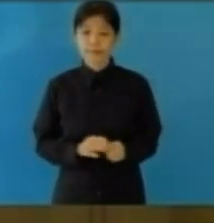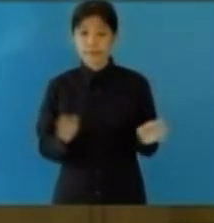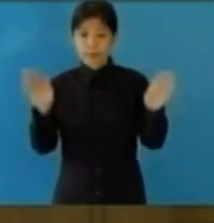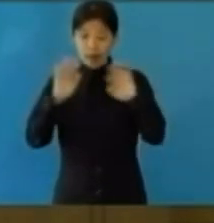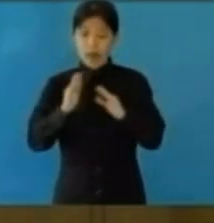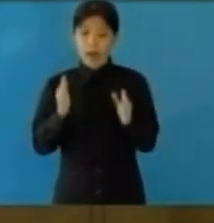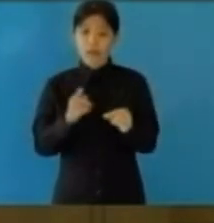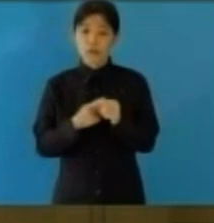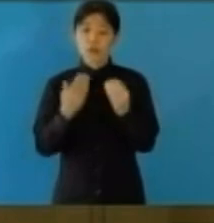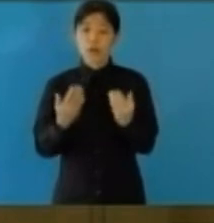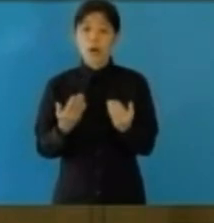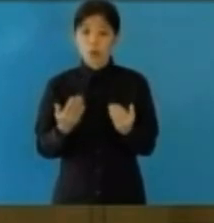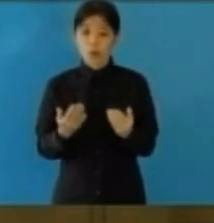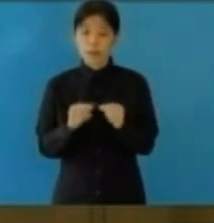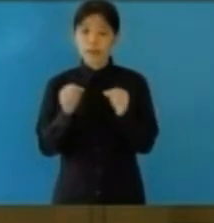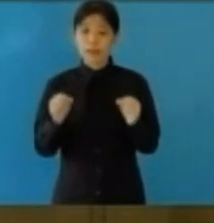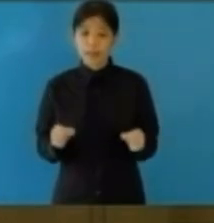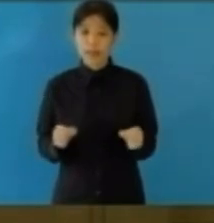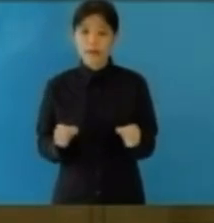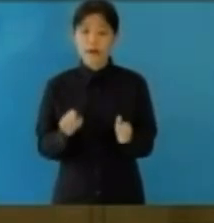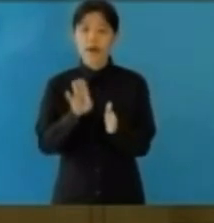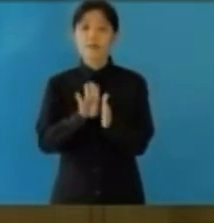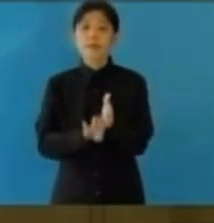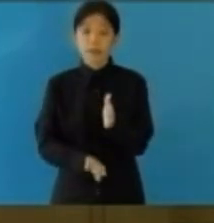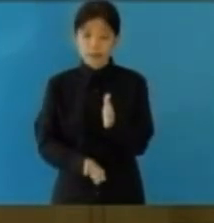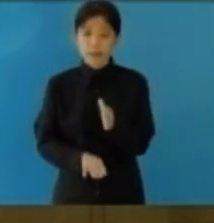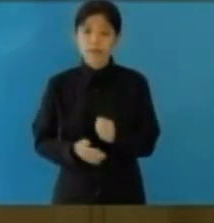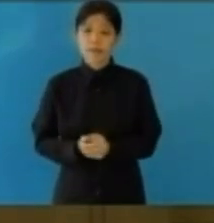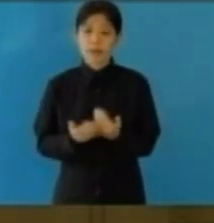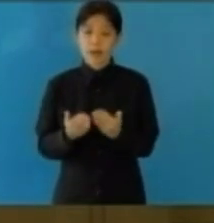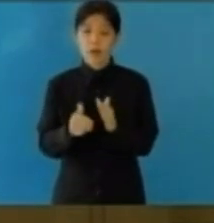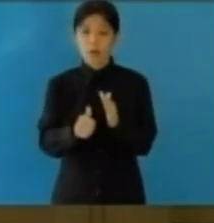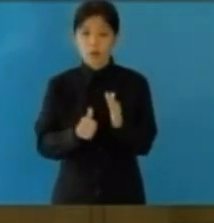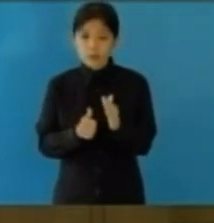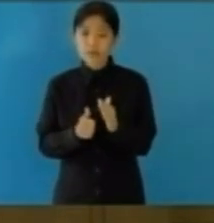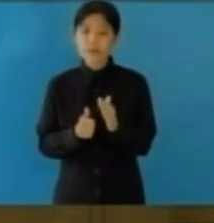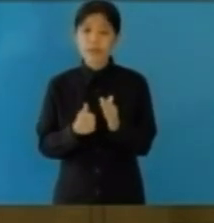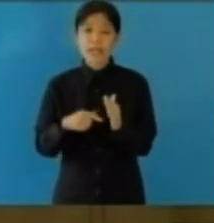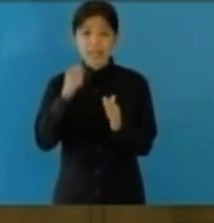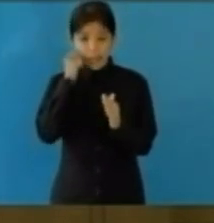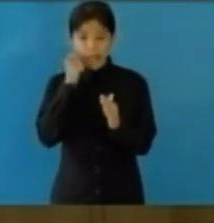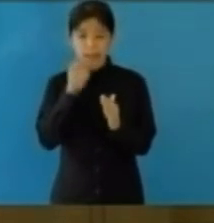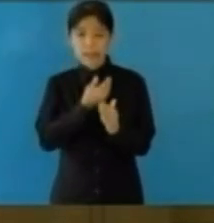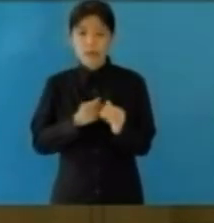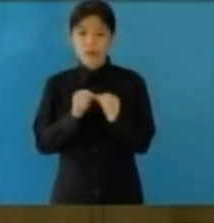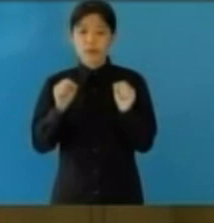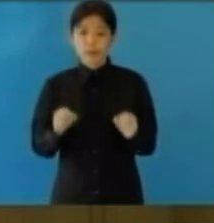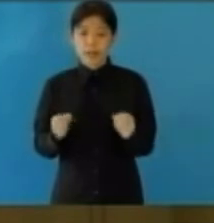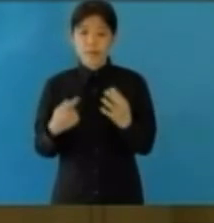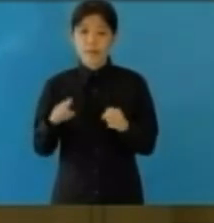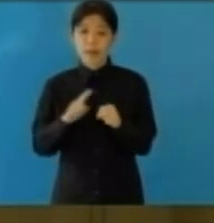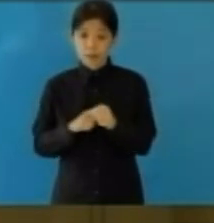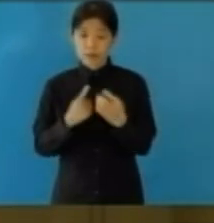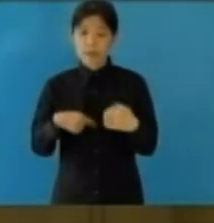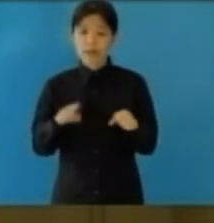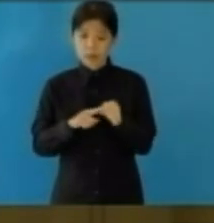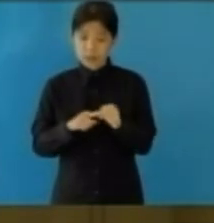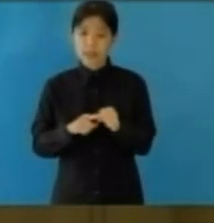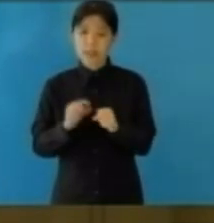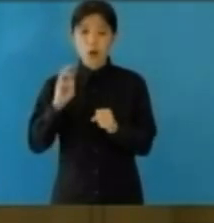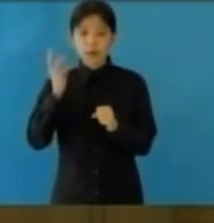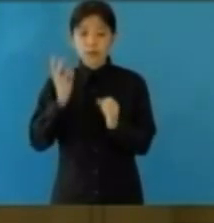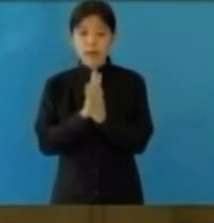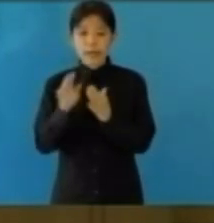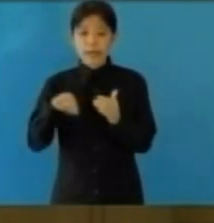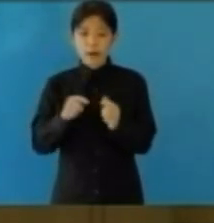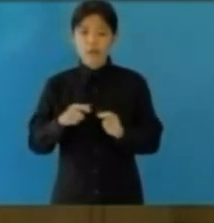については代表質問の質疑が交わされているので割愛いたします。で、不登校児童生徒の支援ですが、毎年毎年本県の不登校児童生徒増えています。で、公立